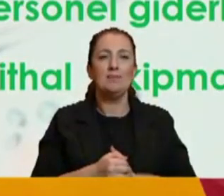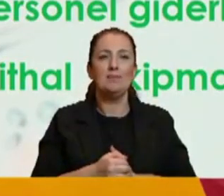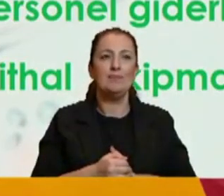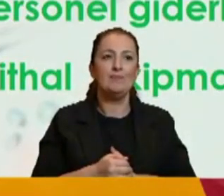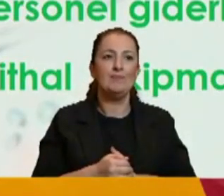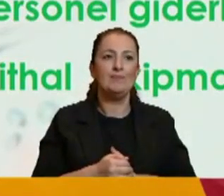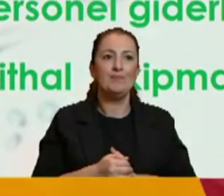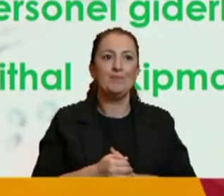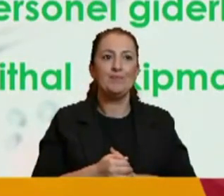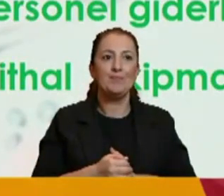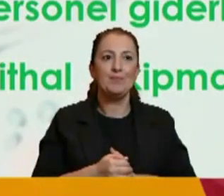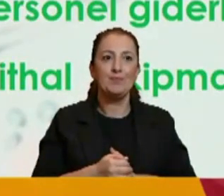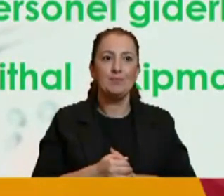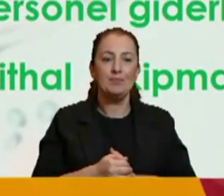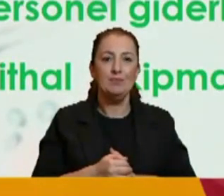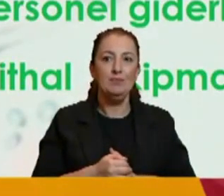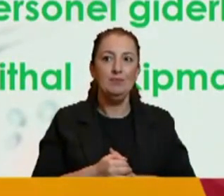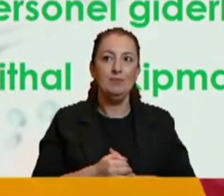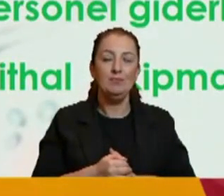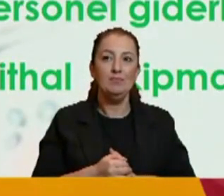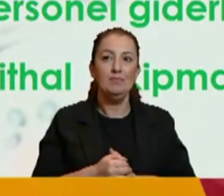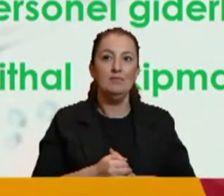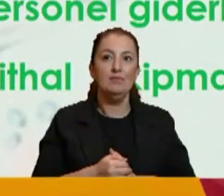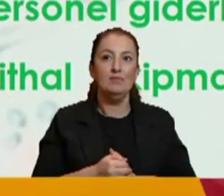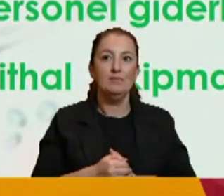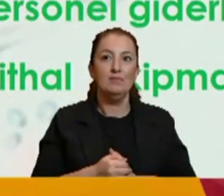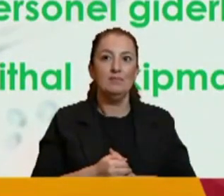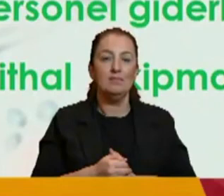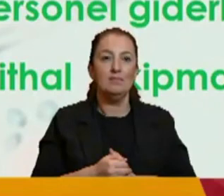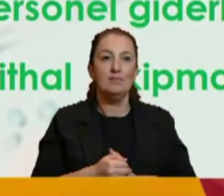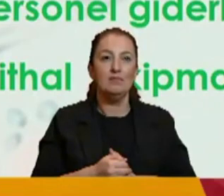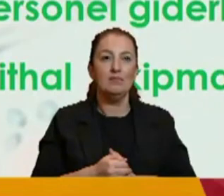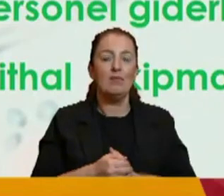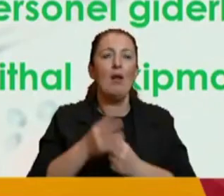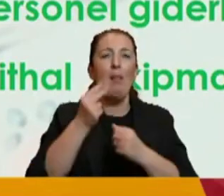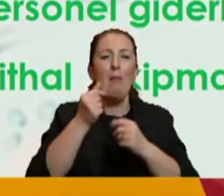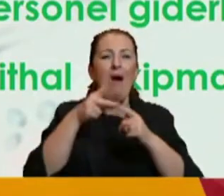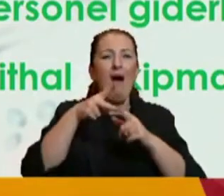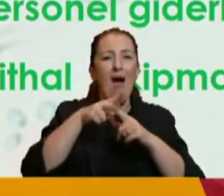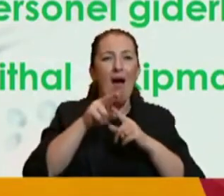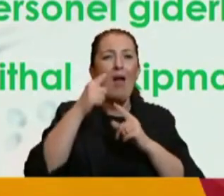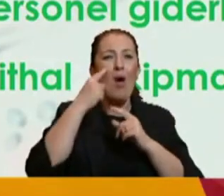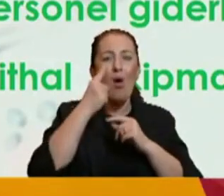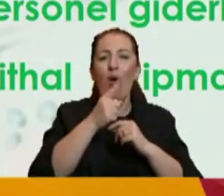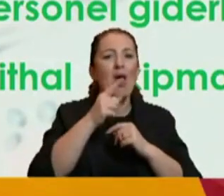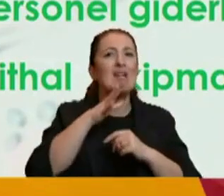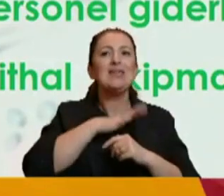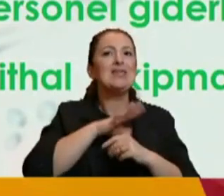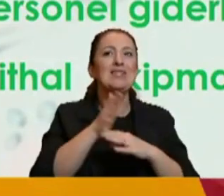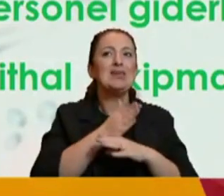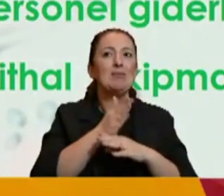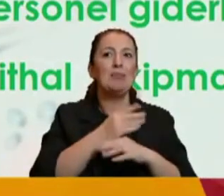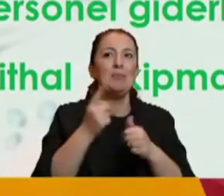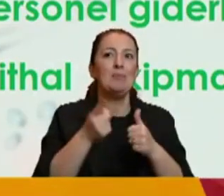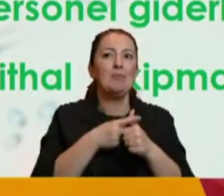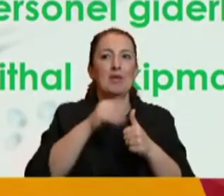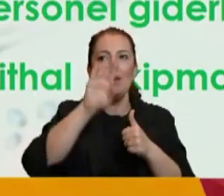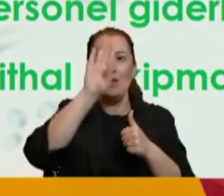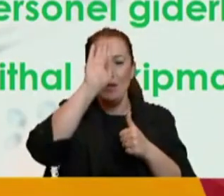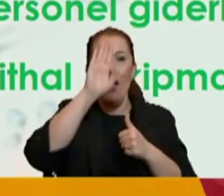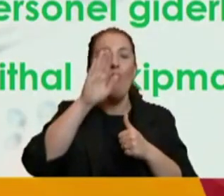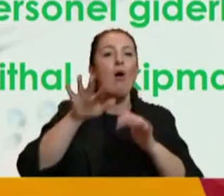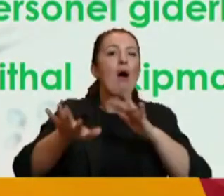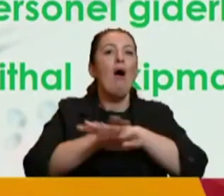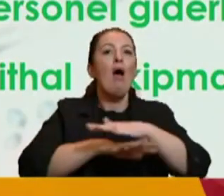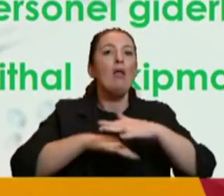en Fiat Fiat ayarlama talebimizin gerekçeleri bir İstanbul'un